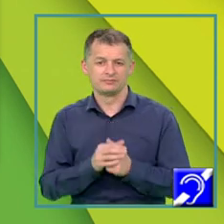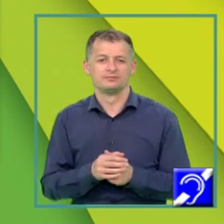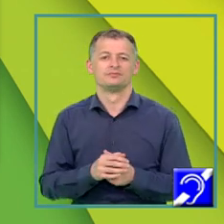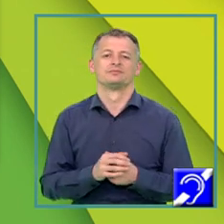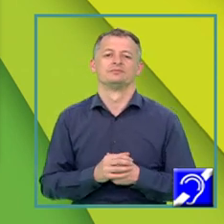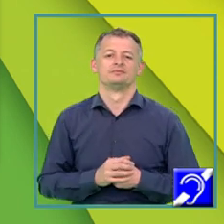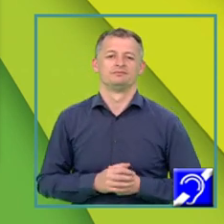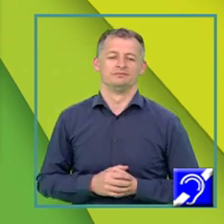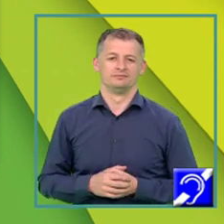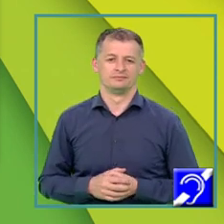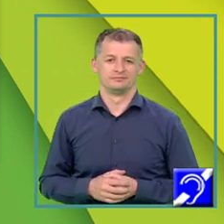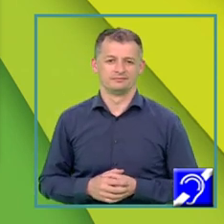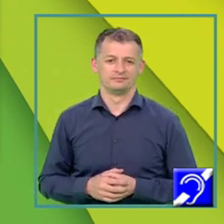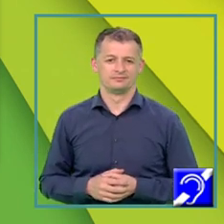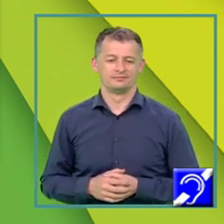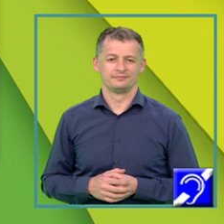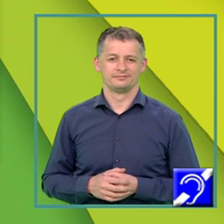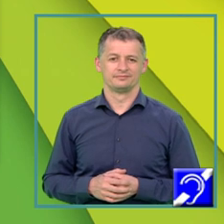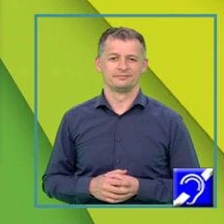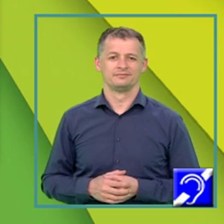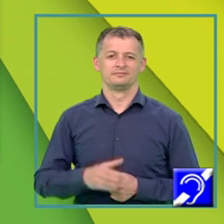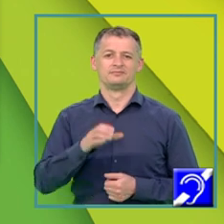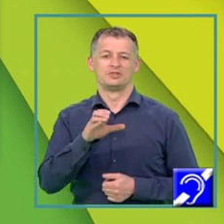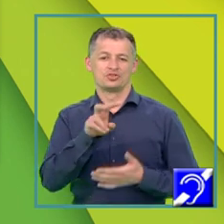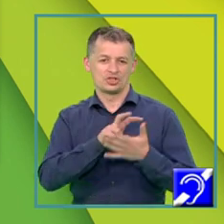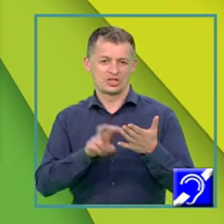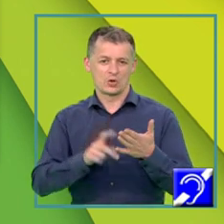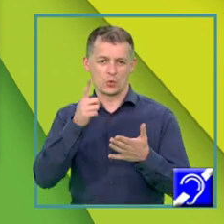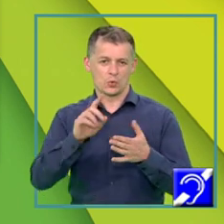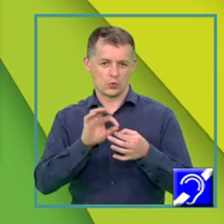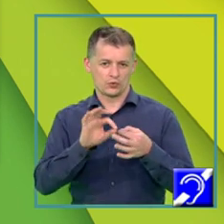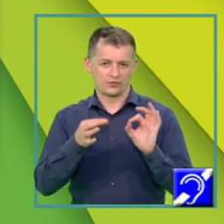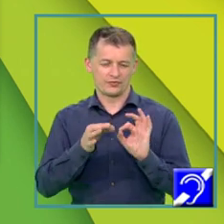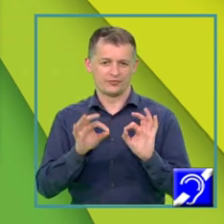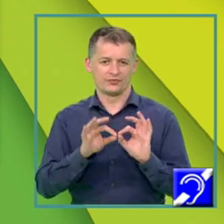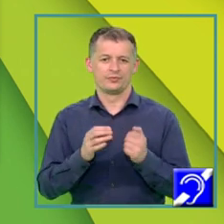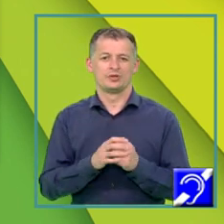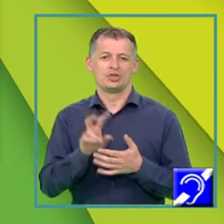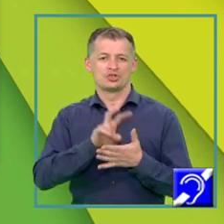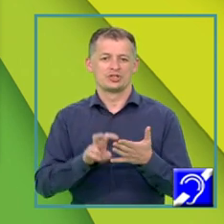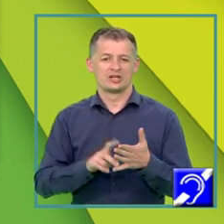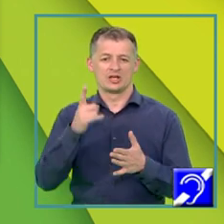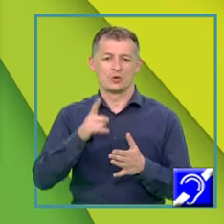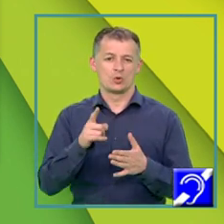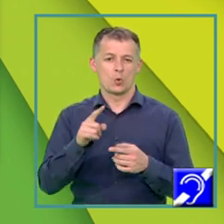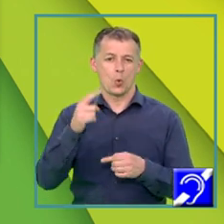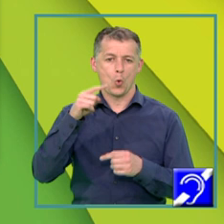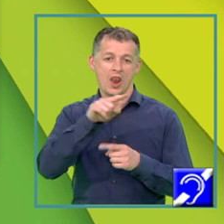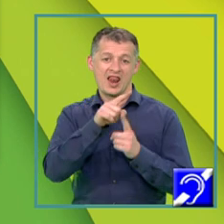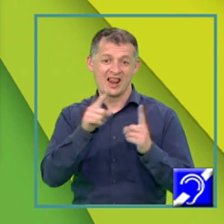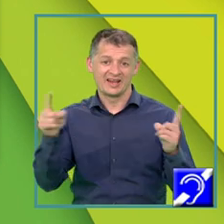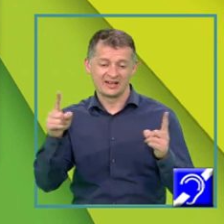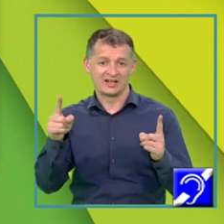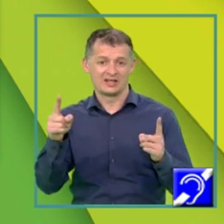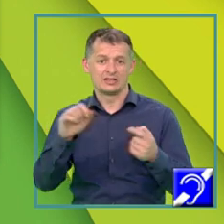a unui obiect de tip II stream citirea unui cuvânt citirea unei linii sau propoziții